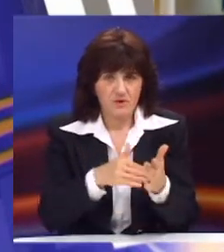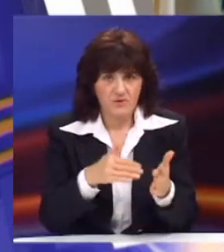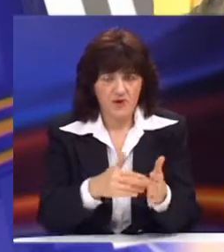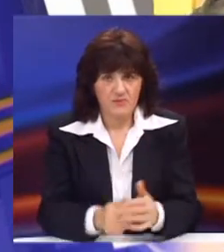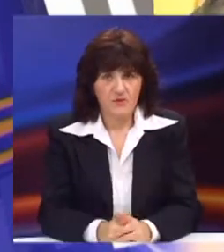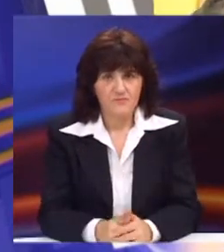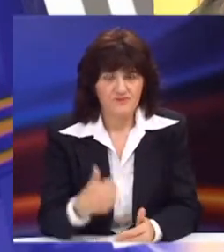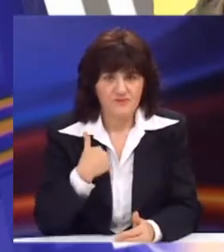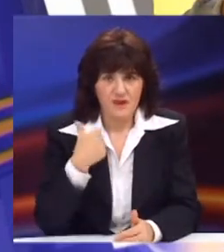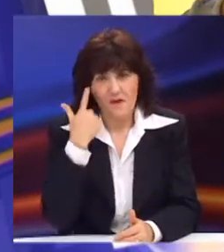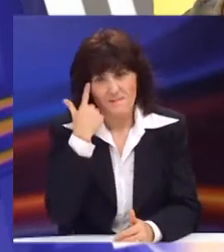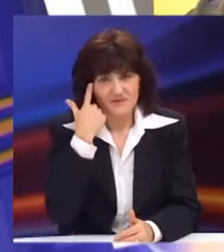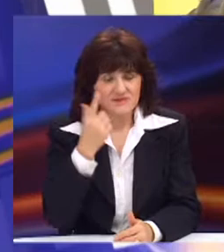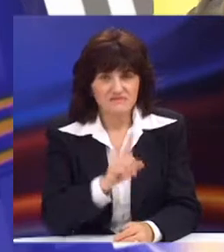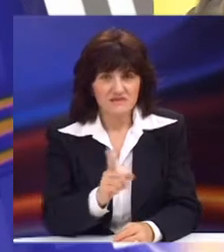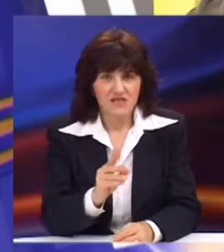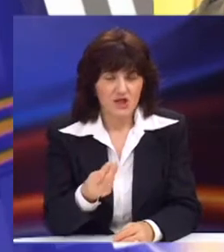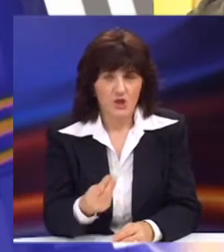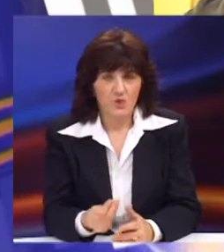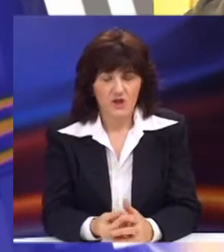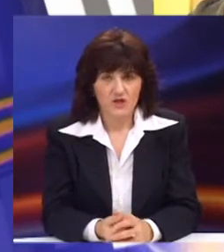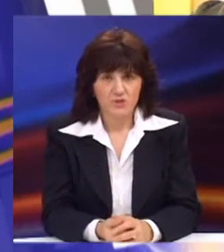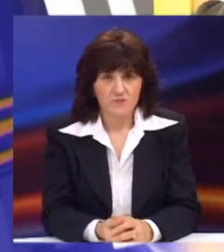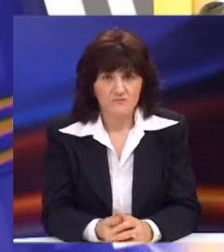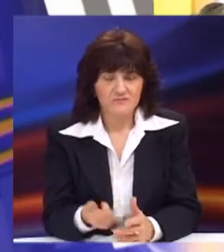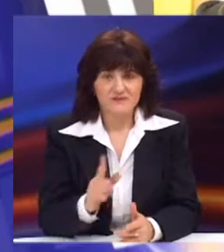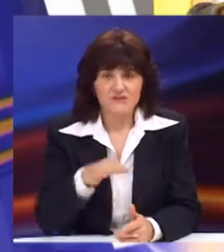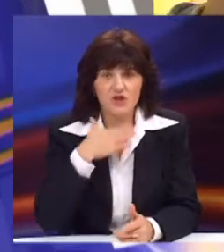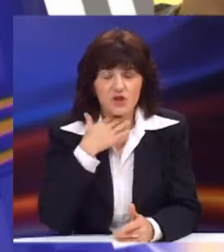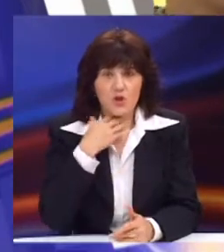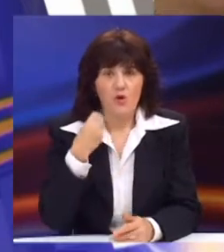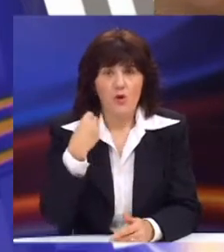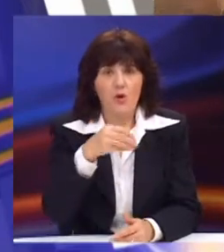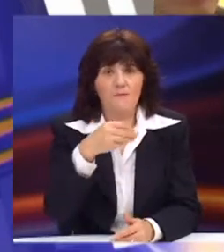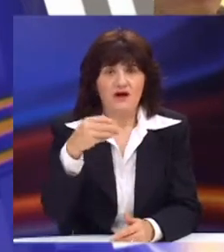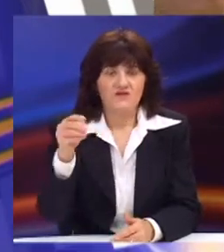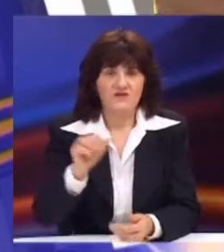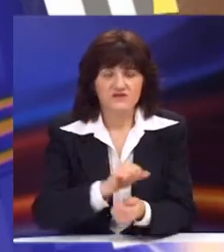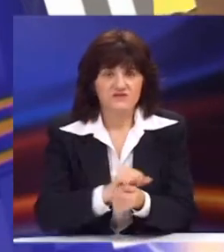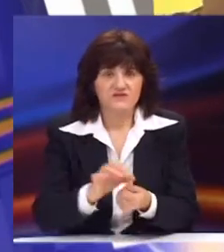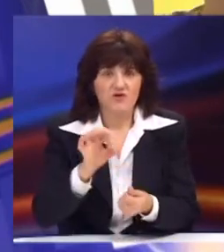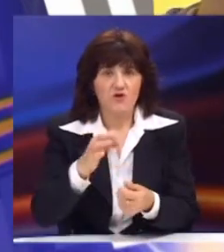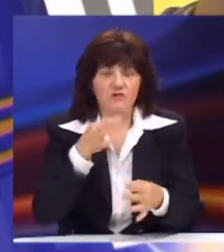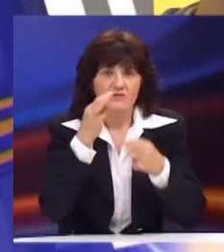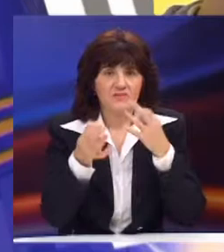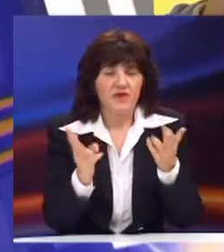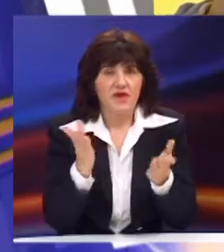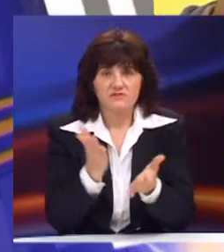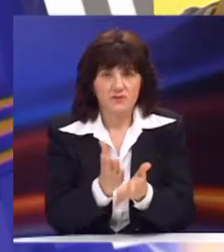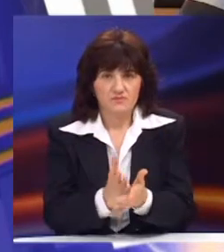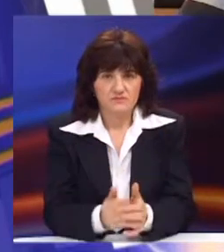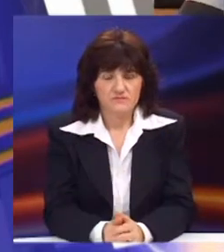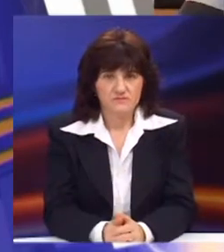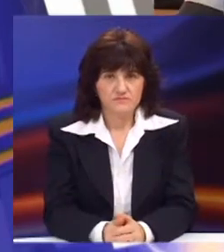nepotrebno. Pa ja mislim da nije u redu jer nismo dovoljno obavešteni o tom testu i da baš neće